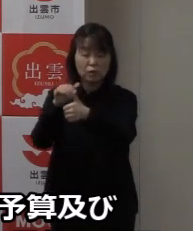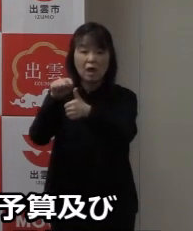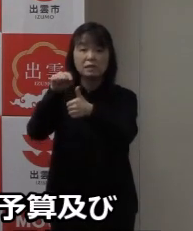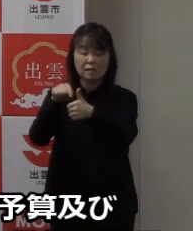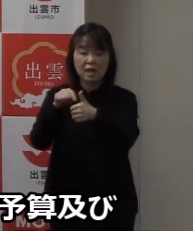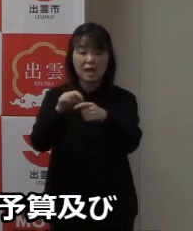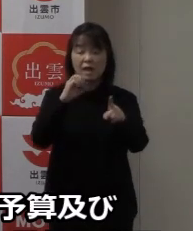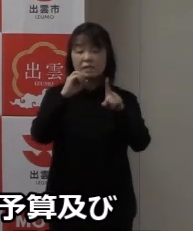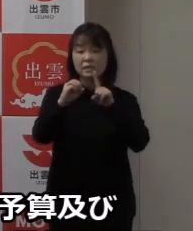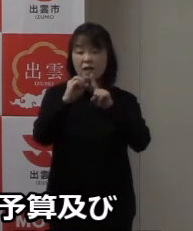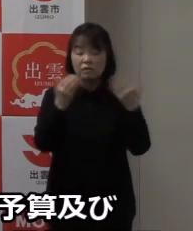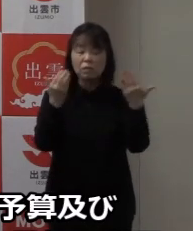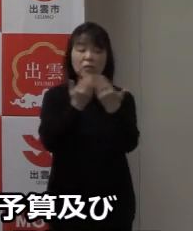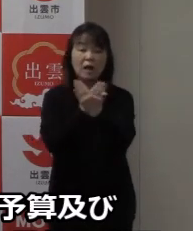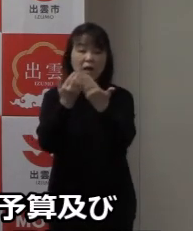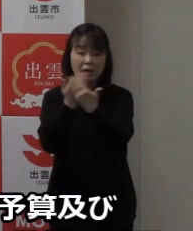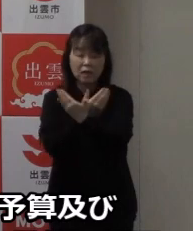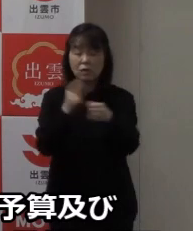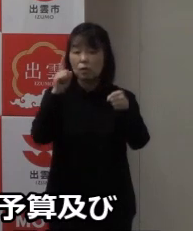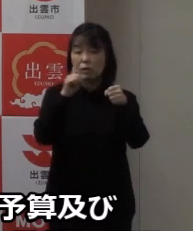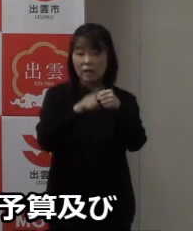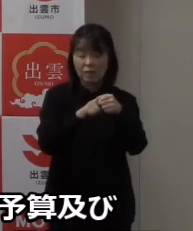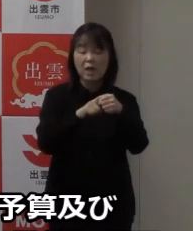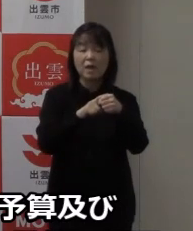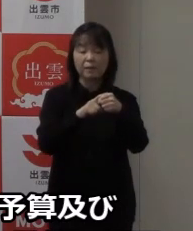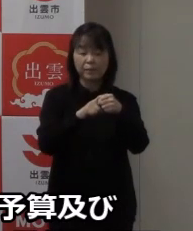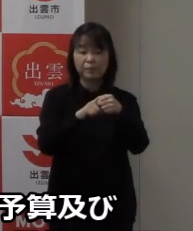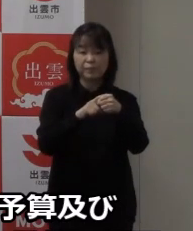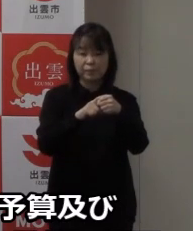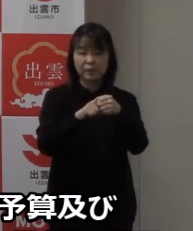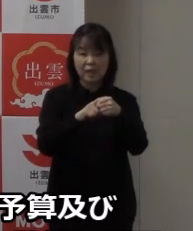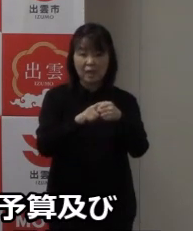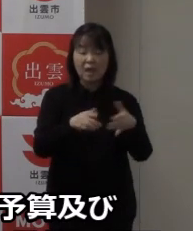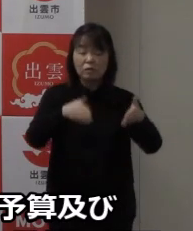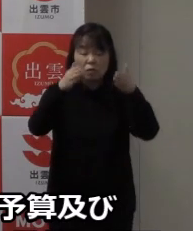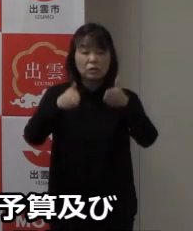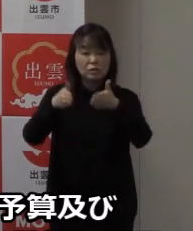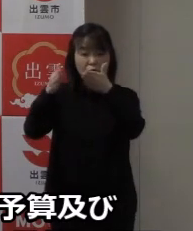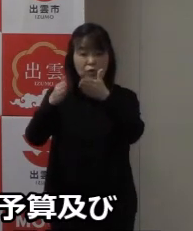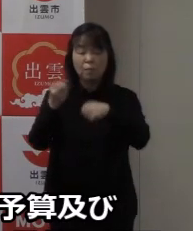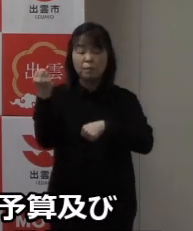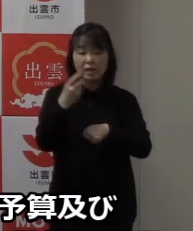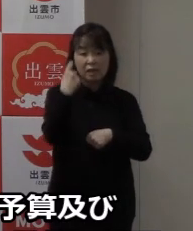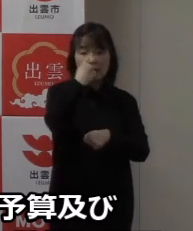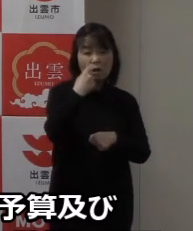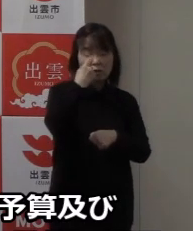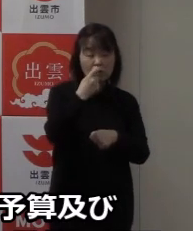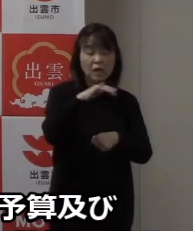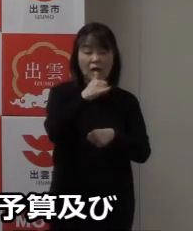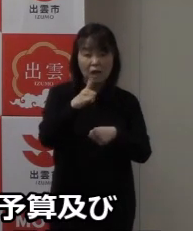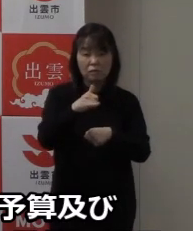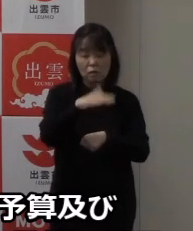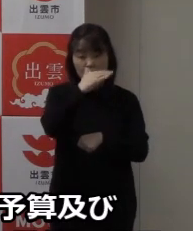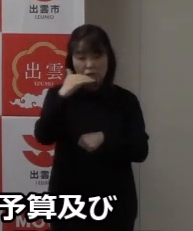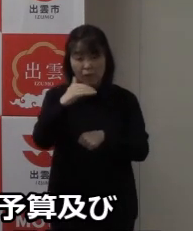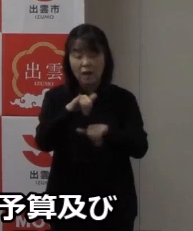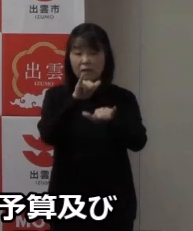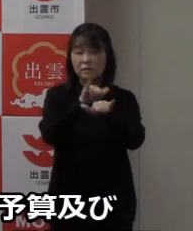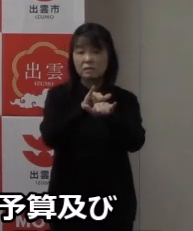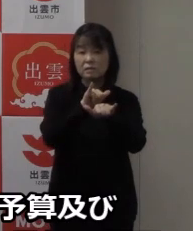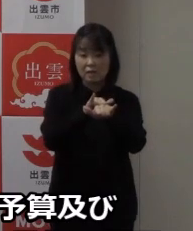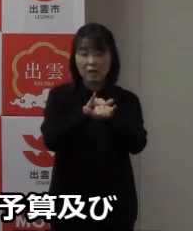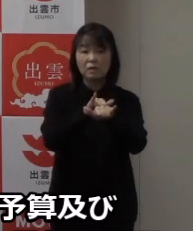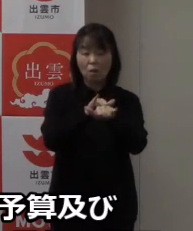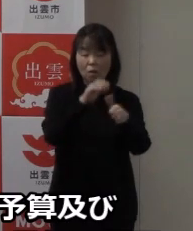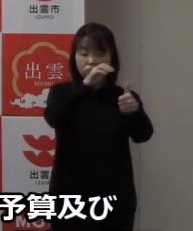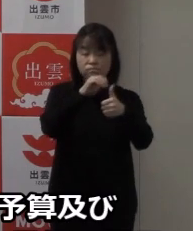進とデジタル人材の確保育成のため、都市部や外国からの高度人材を誘致し、 IT 産業が